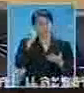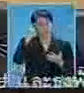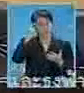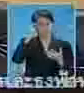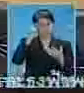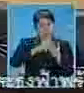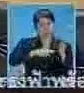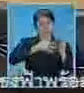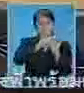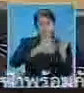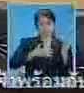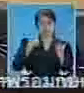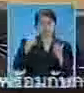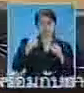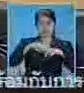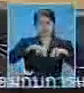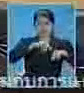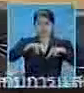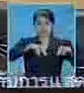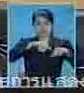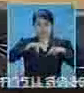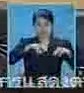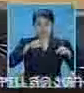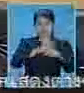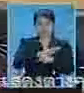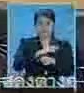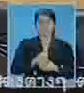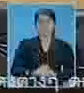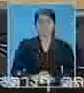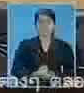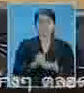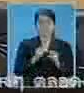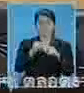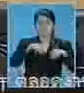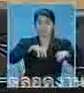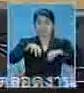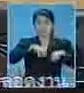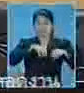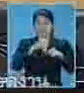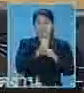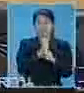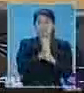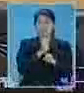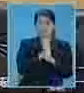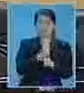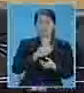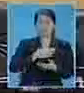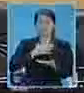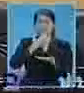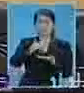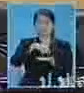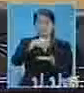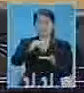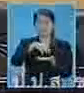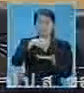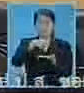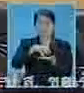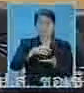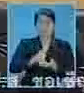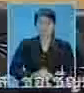าตรการในการที่จะควบคุมแต่การบริหารจัดการในเรื่องนี้นะครับผมต้องขออนุญาตเรียนว่ามันเป็นศิล